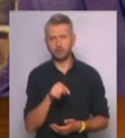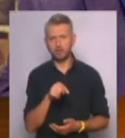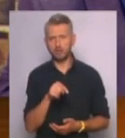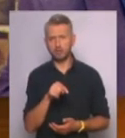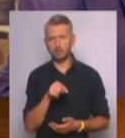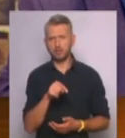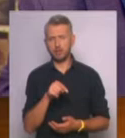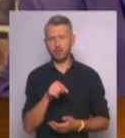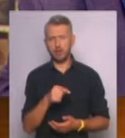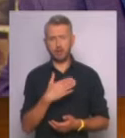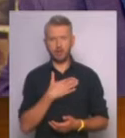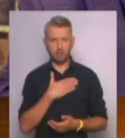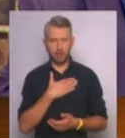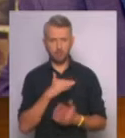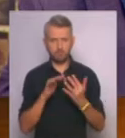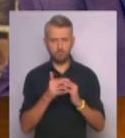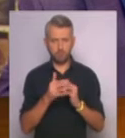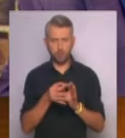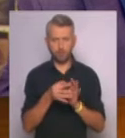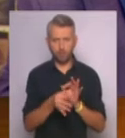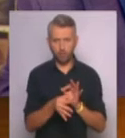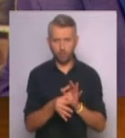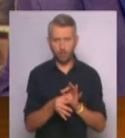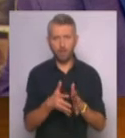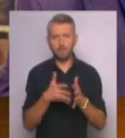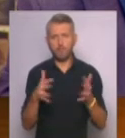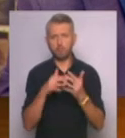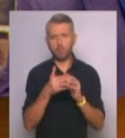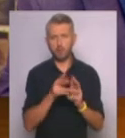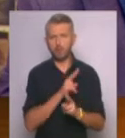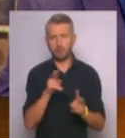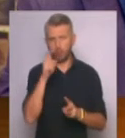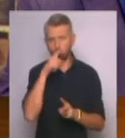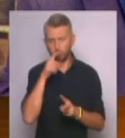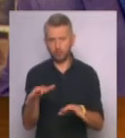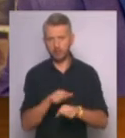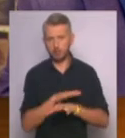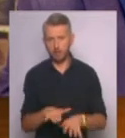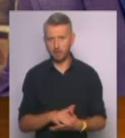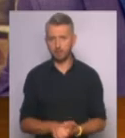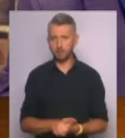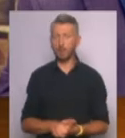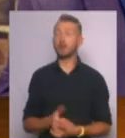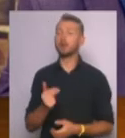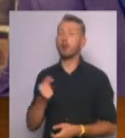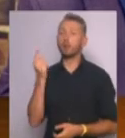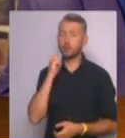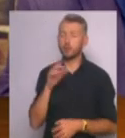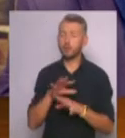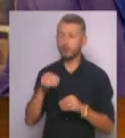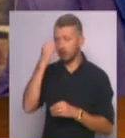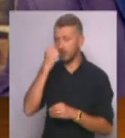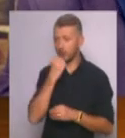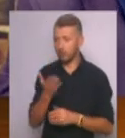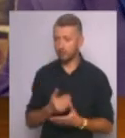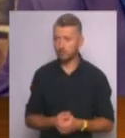большой поселок. Большой поселок. І ніхто мусор не забирає. Так, почули. Все. Дуже